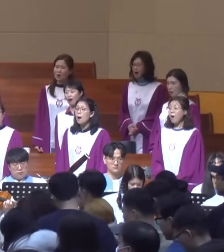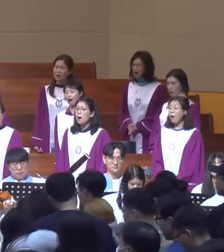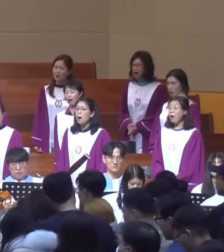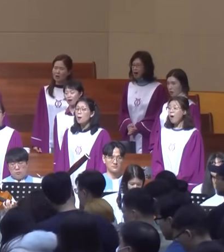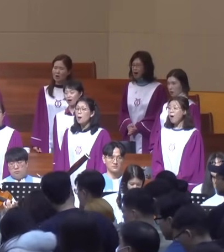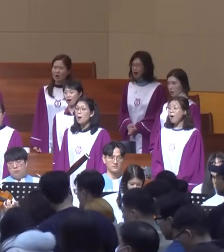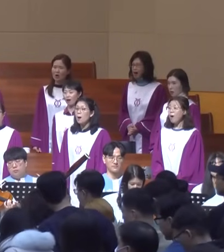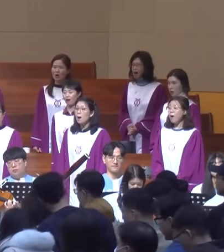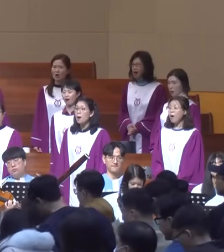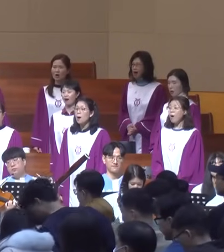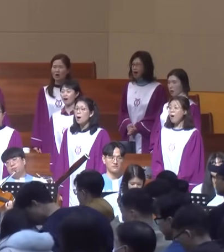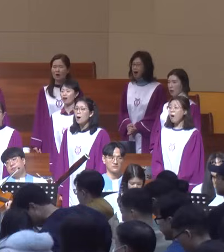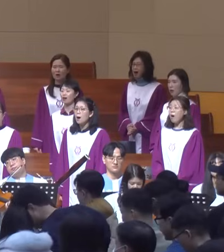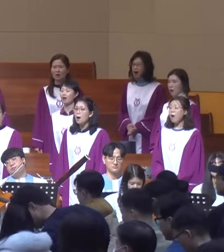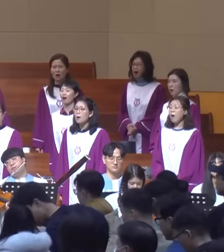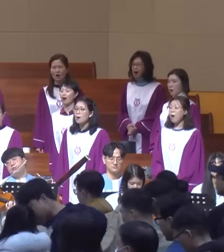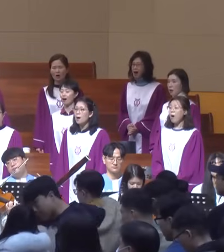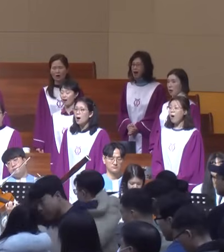아멘